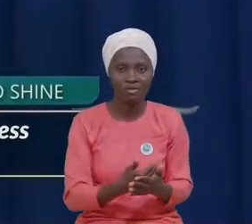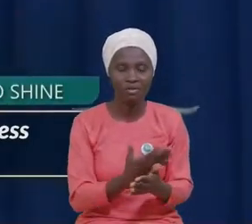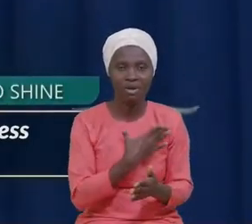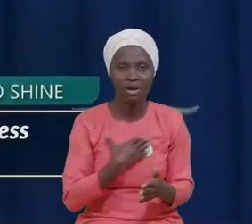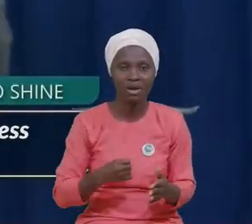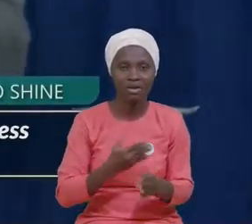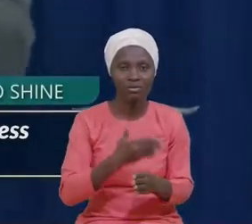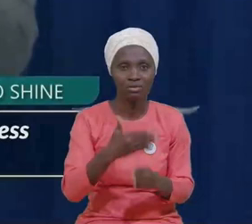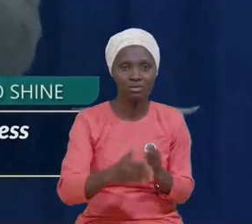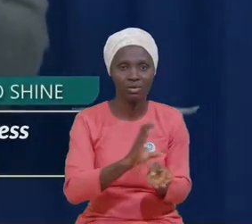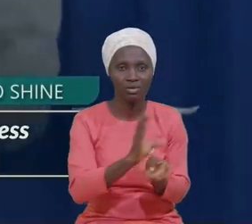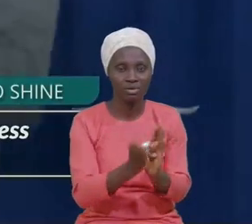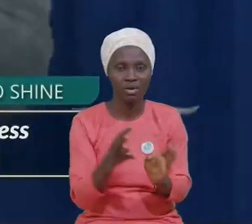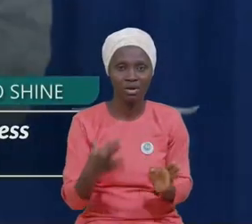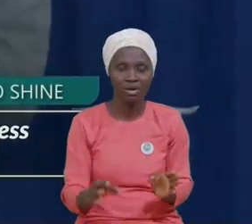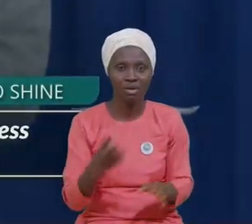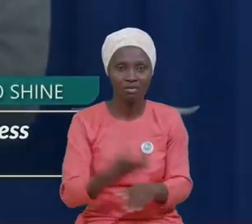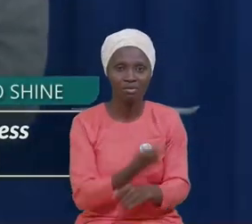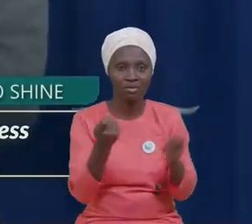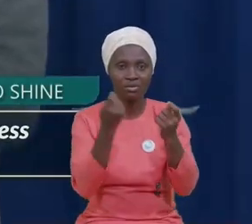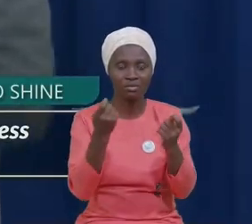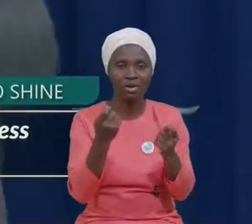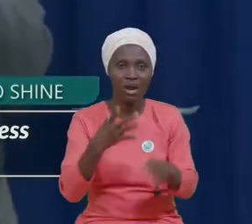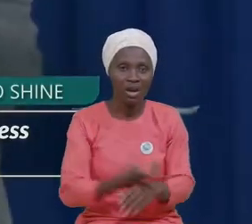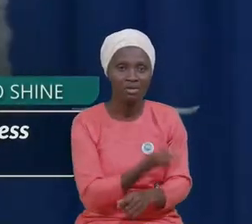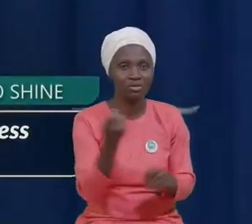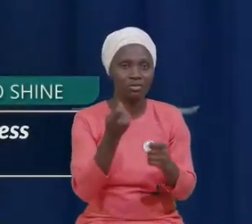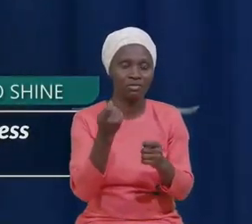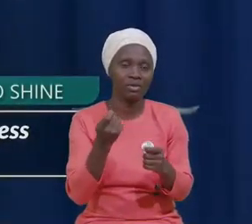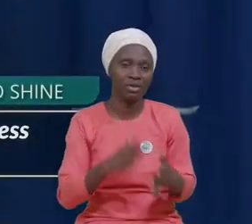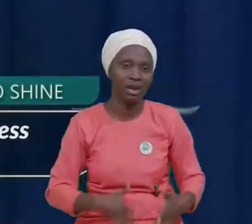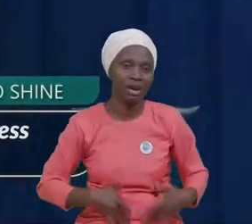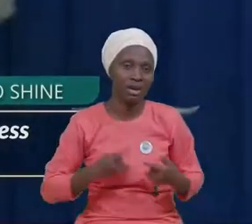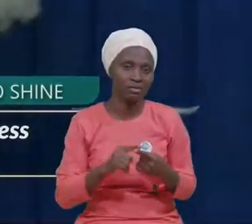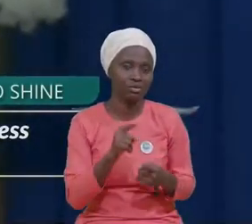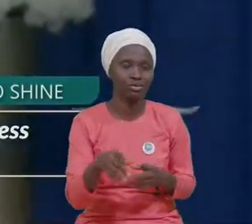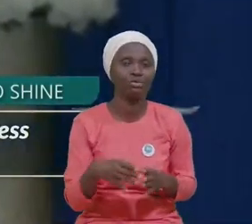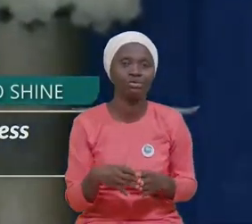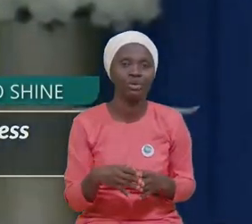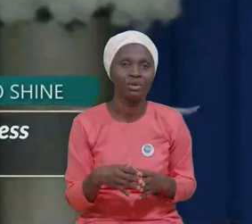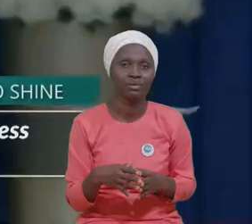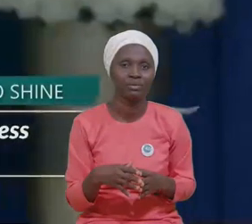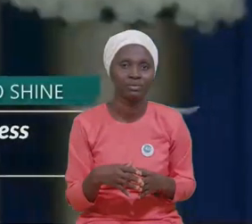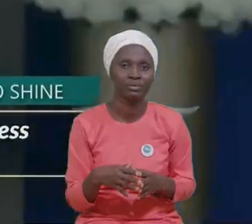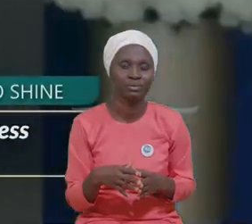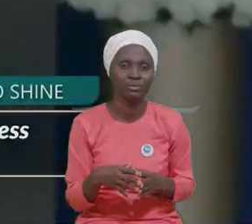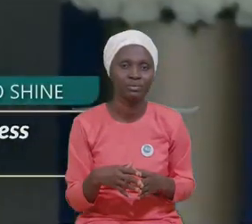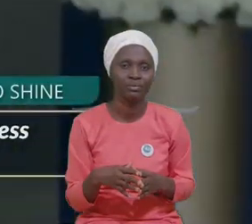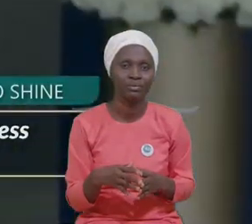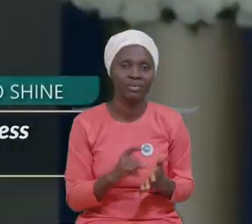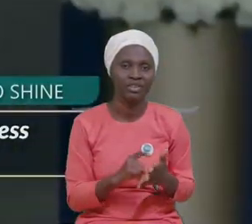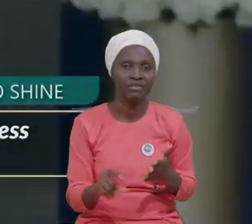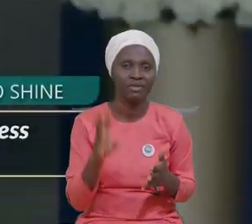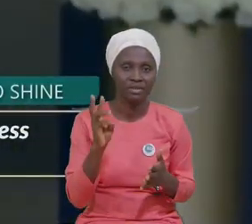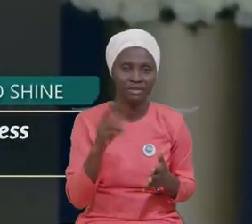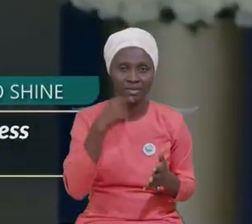renouvellement, de la conversion totale, de la vie triomphante, à cause de Jésus. Verset